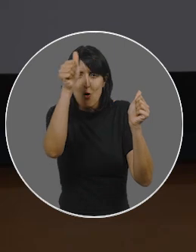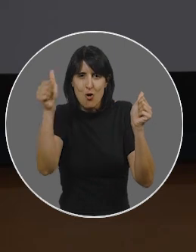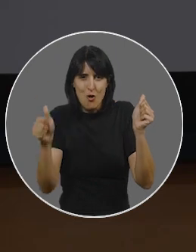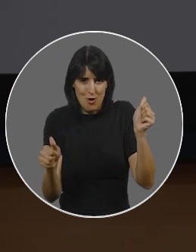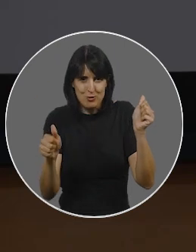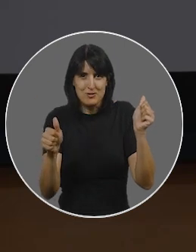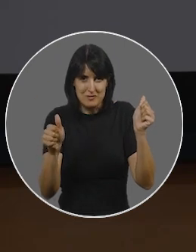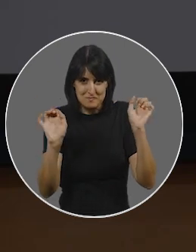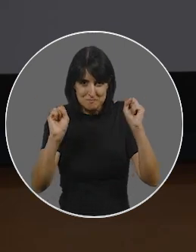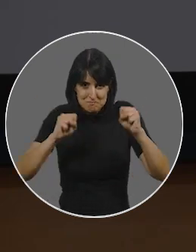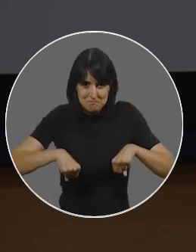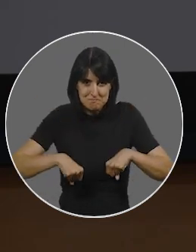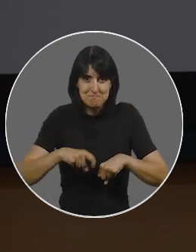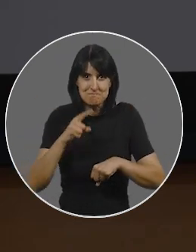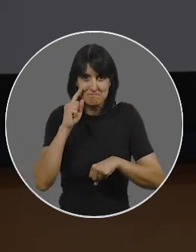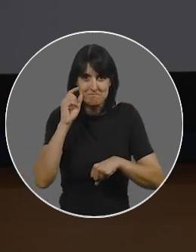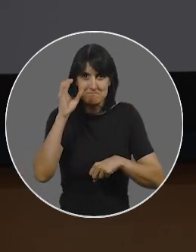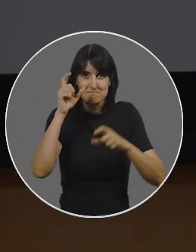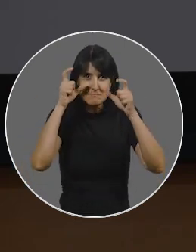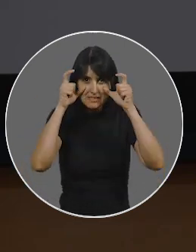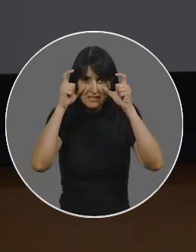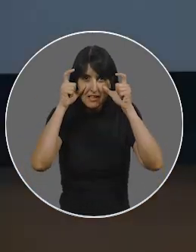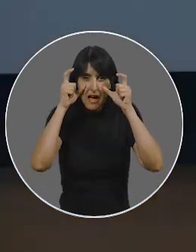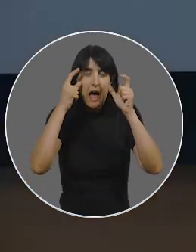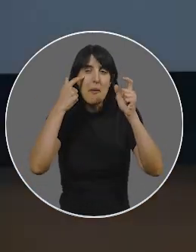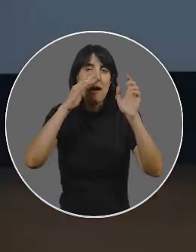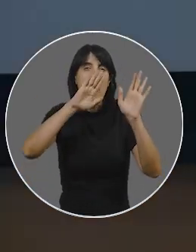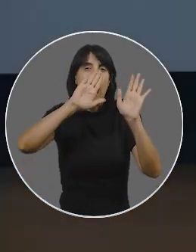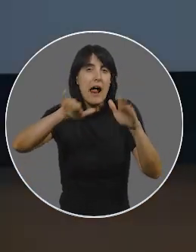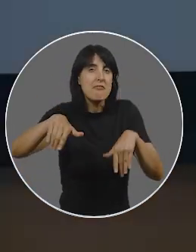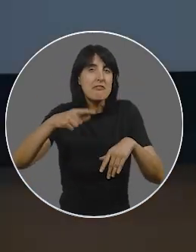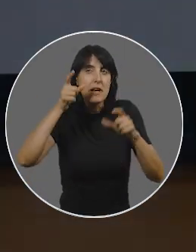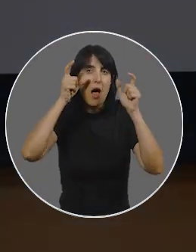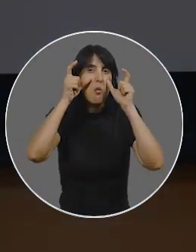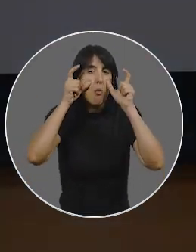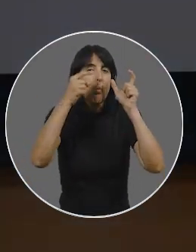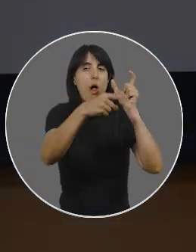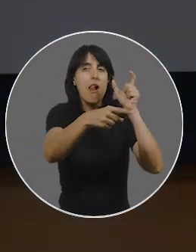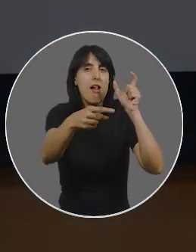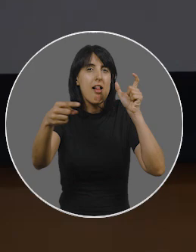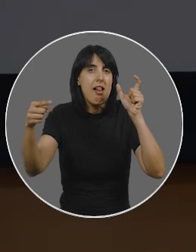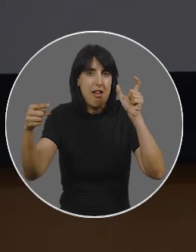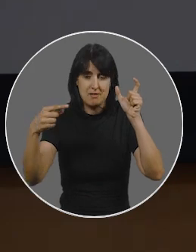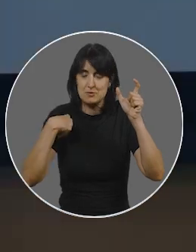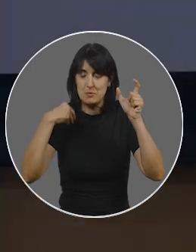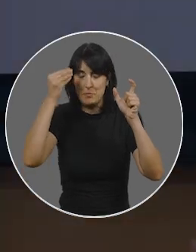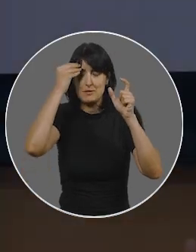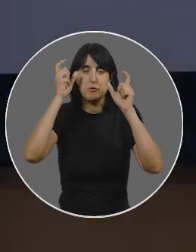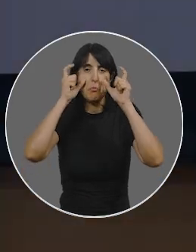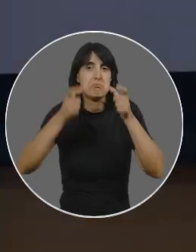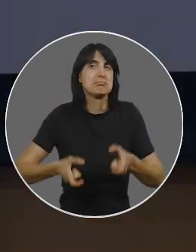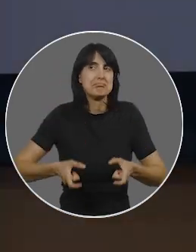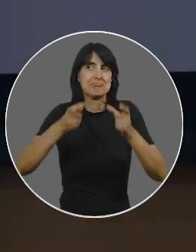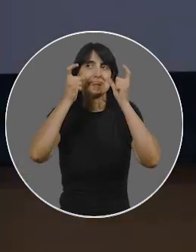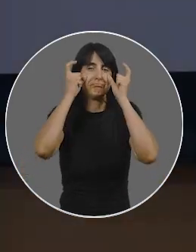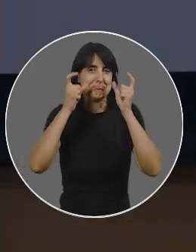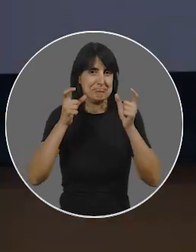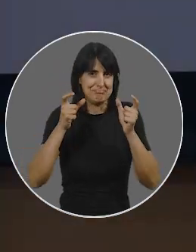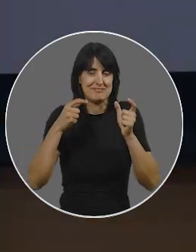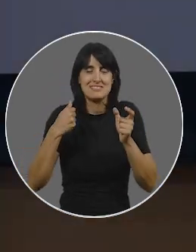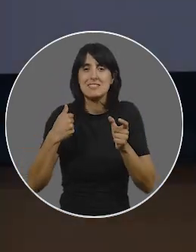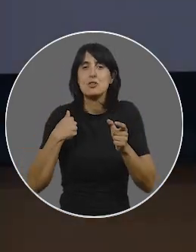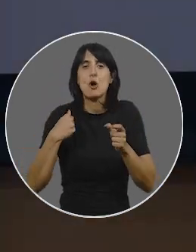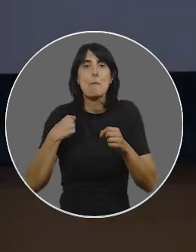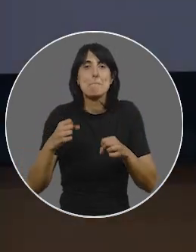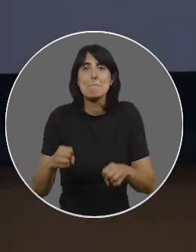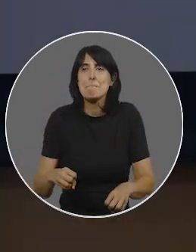resistiu, a seguir la meva xerrada amb aquestes ulleres. Ja veurem al final quan acabeu amb les ulleres posades. Jo crec que us les traureu i us les tornareu a posar. No tinc